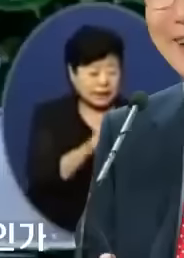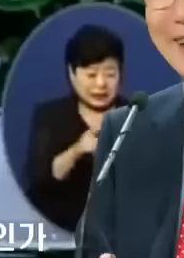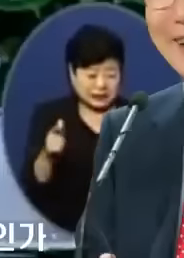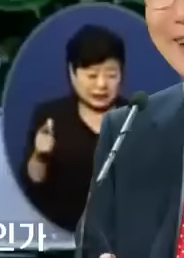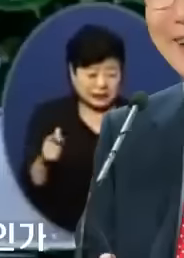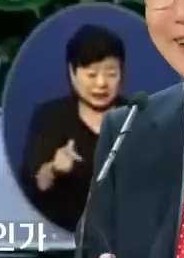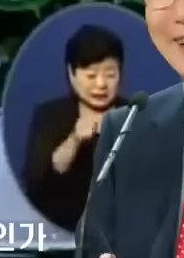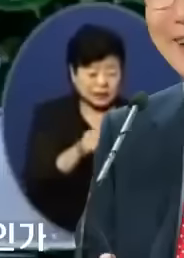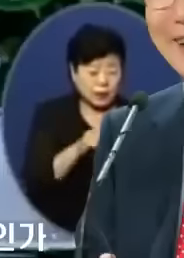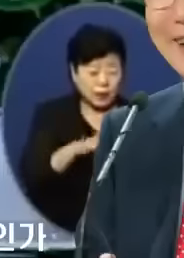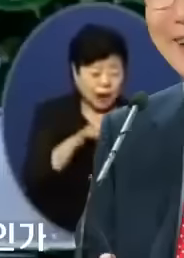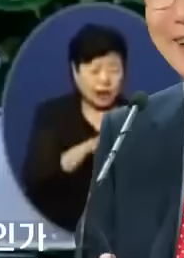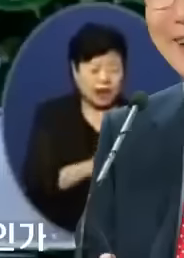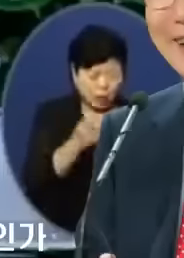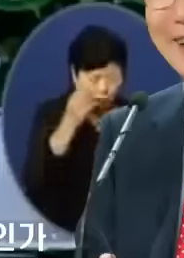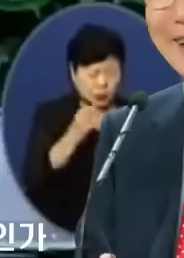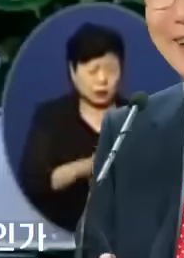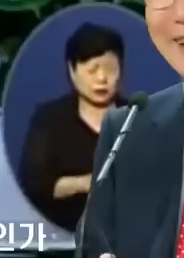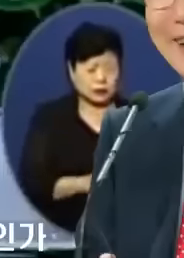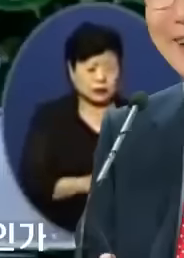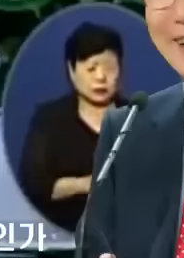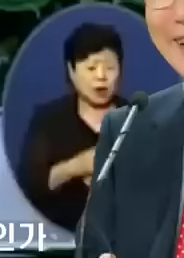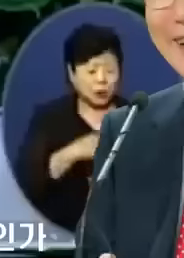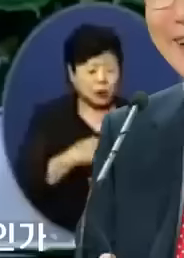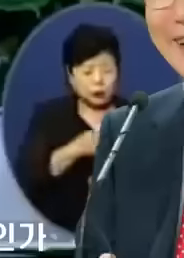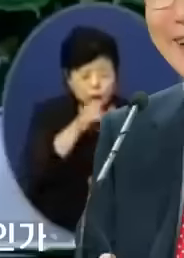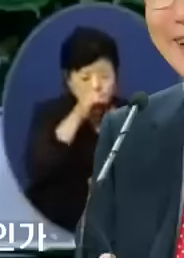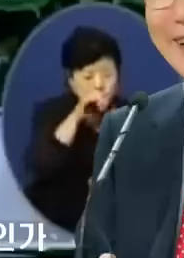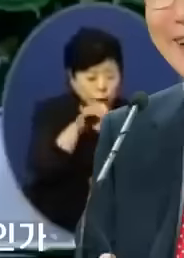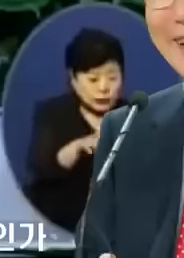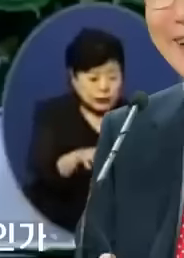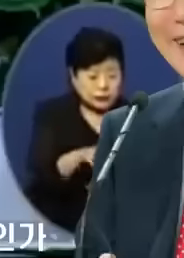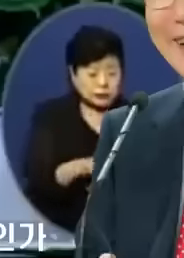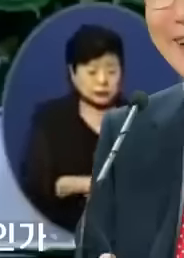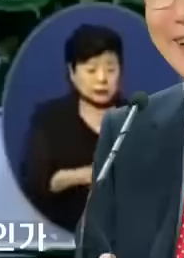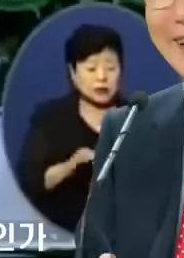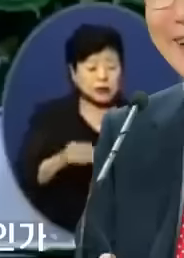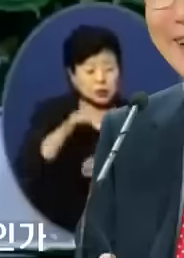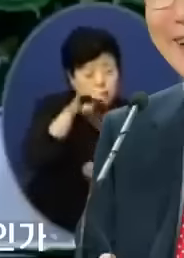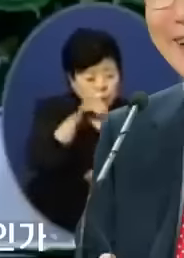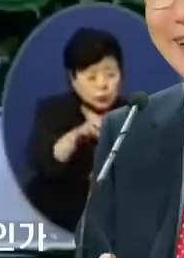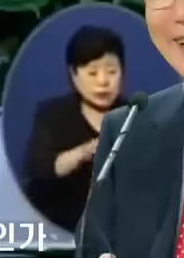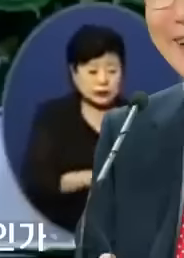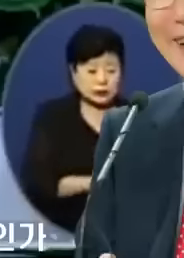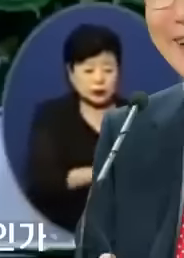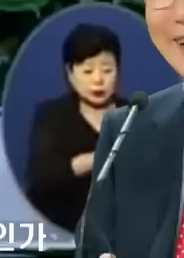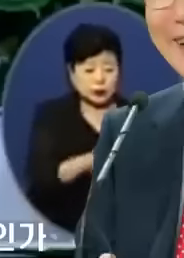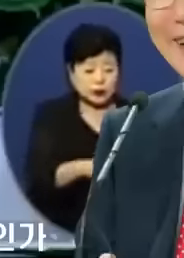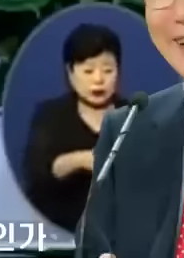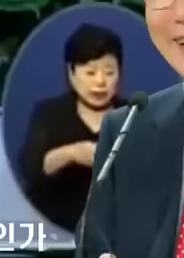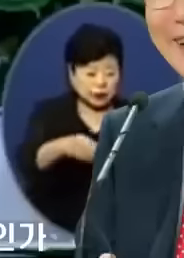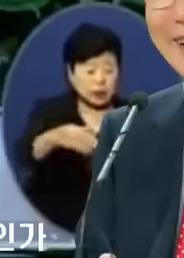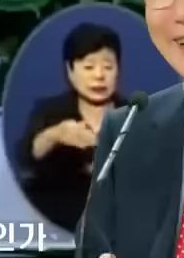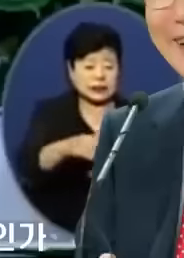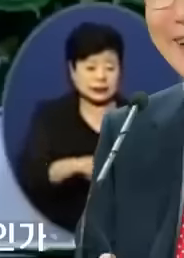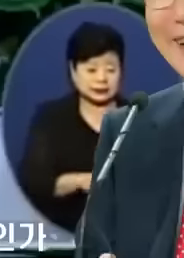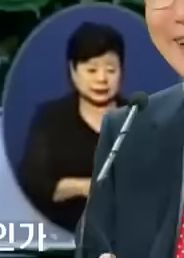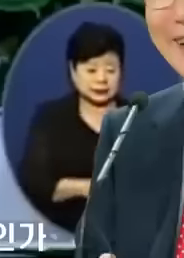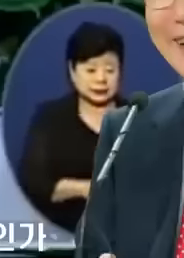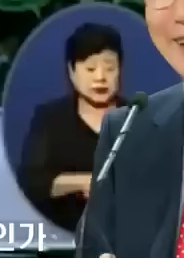않고 시험과 환란과 고통과 괴로움이 넘치는 곳에 우리를 들여보내주시는